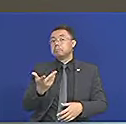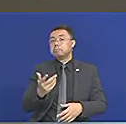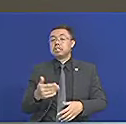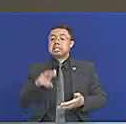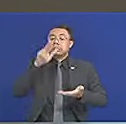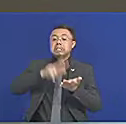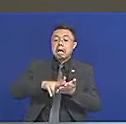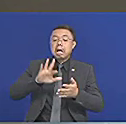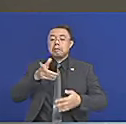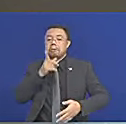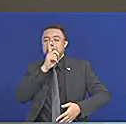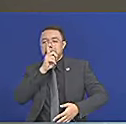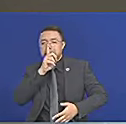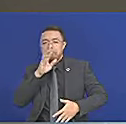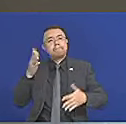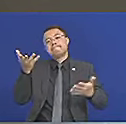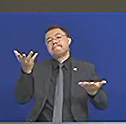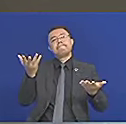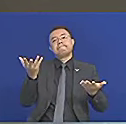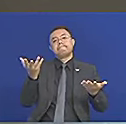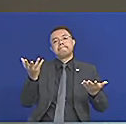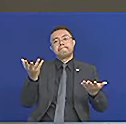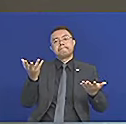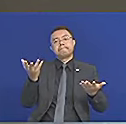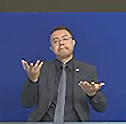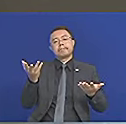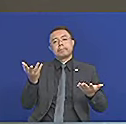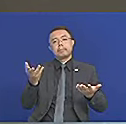sah maupun tidak sah.